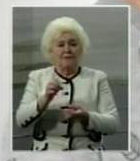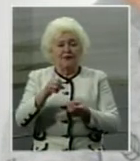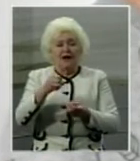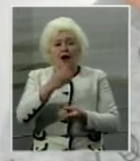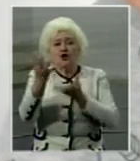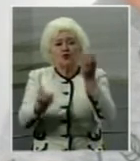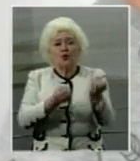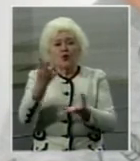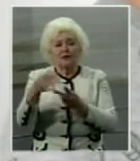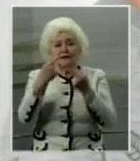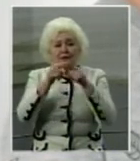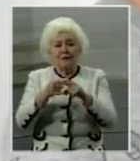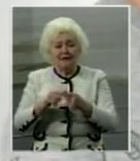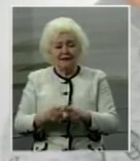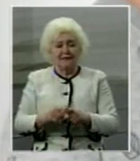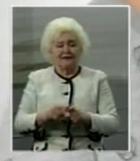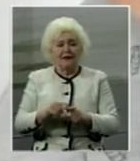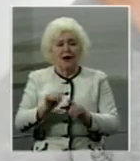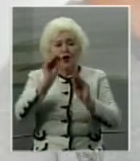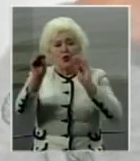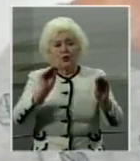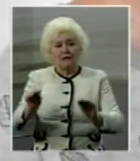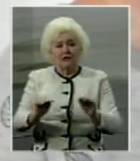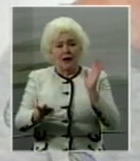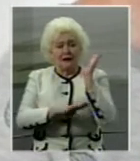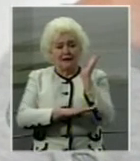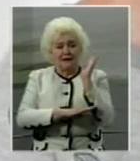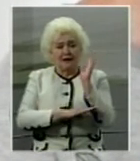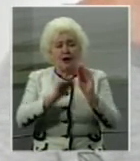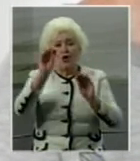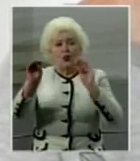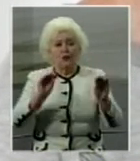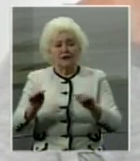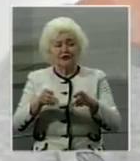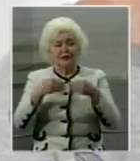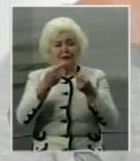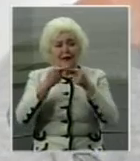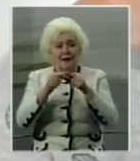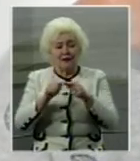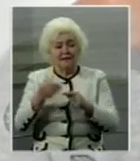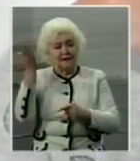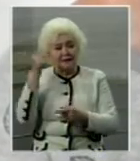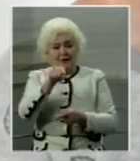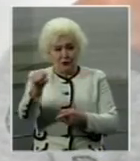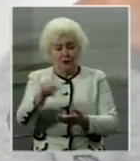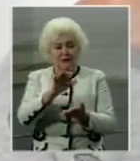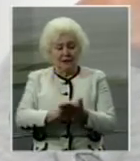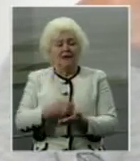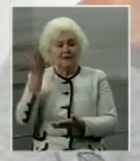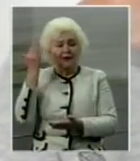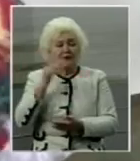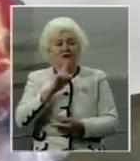плісті, всякі украшення дерев'я, украшення плісті. А ти давно цим займаєшся? Ну,